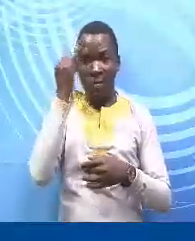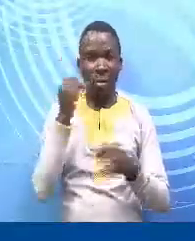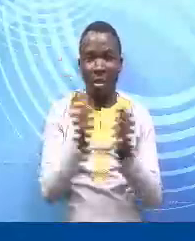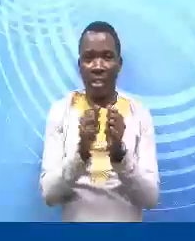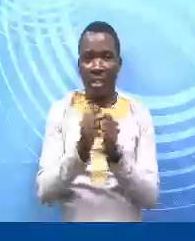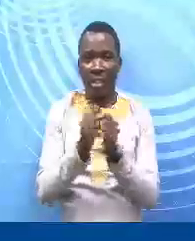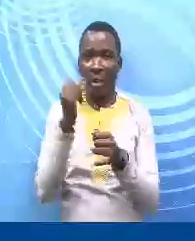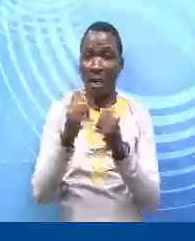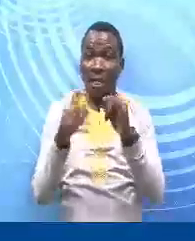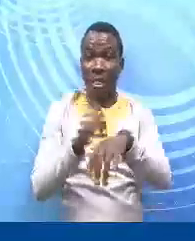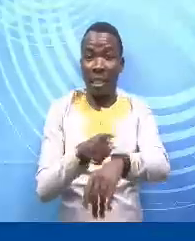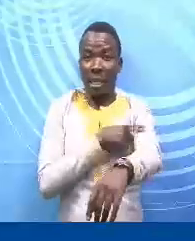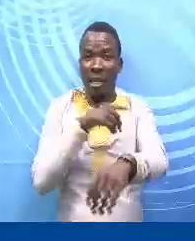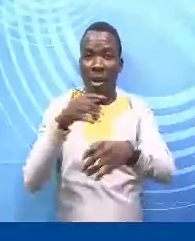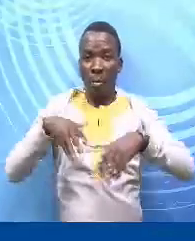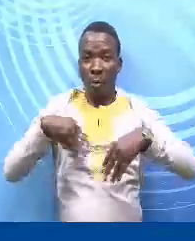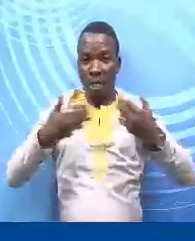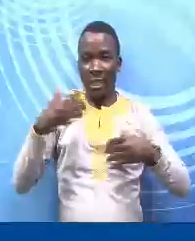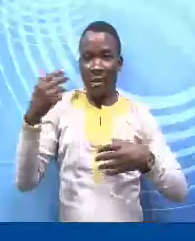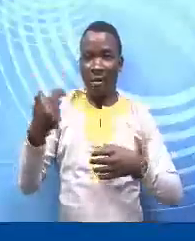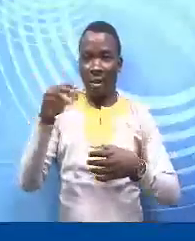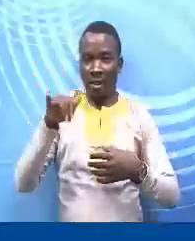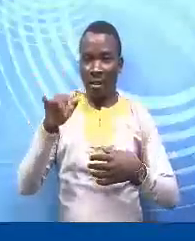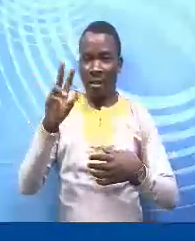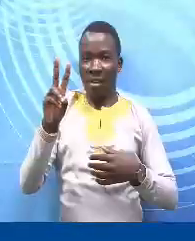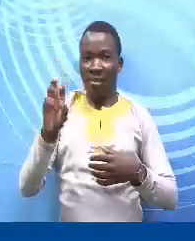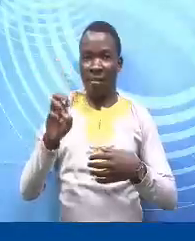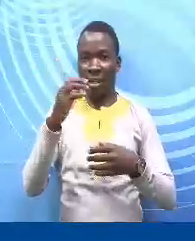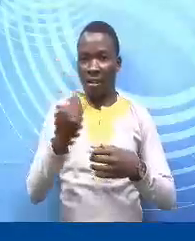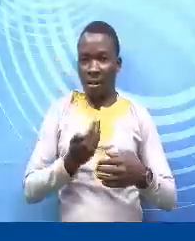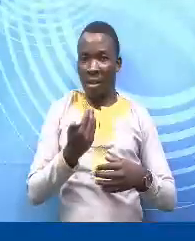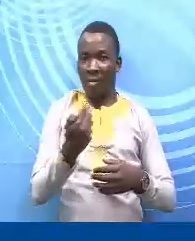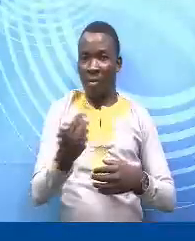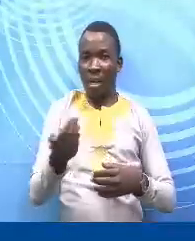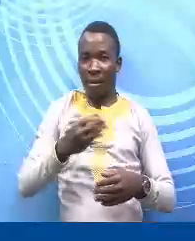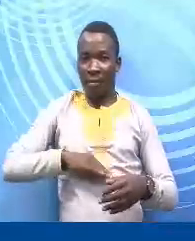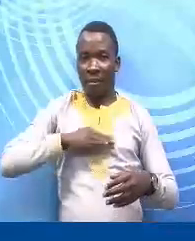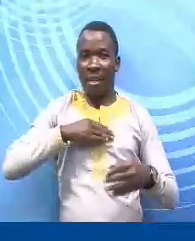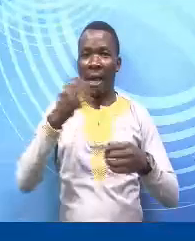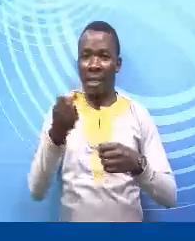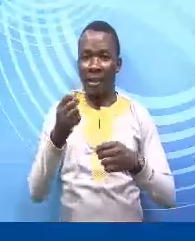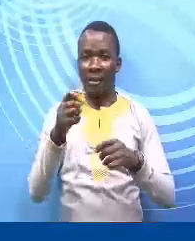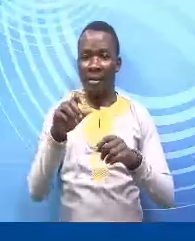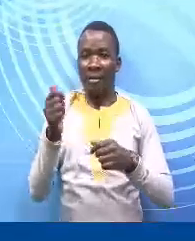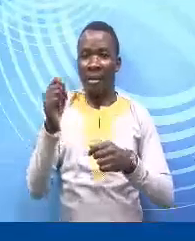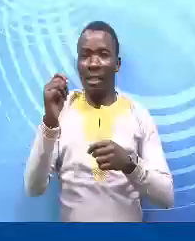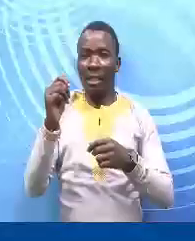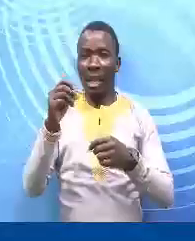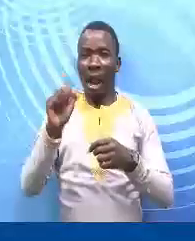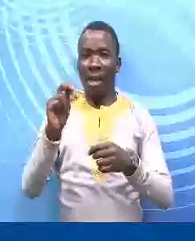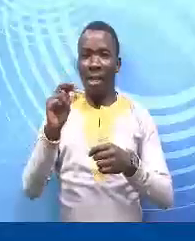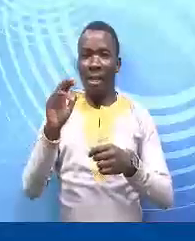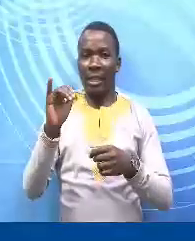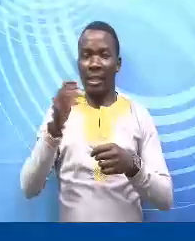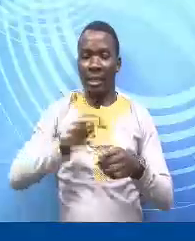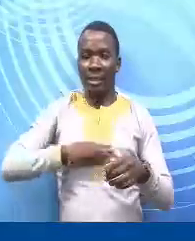bamaranye igihe. Munezero Yves n'umwana ufite imyaka itanu naho Mukunzi Yannick akagira imyaka ibiri nkuko suba byarabisobanurira BTN TV ngo aba